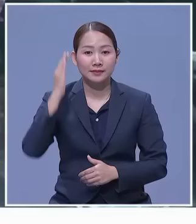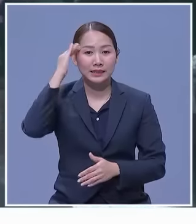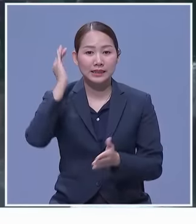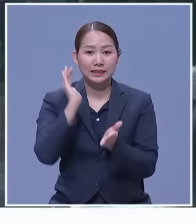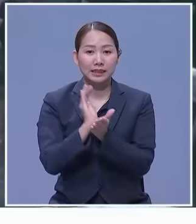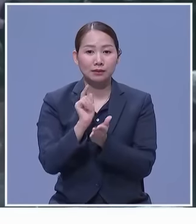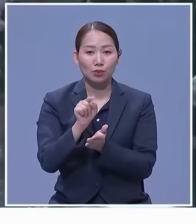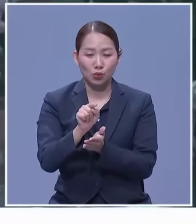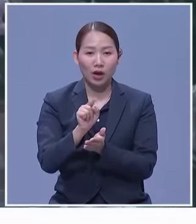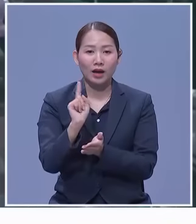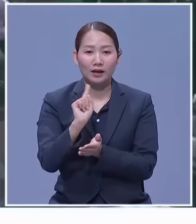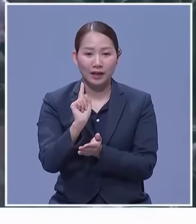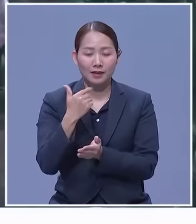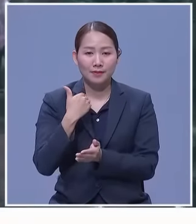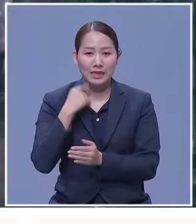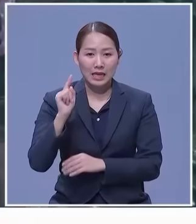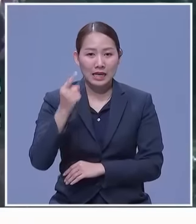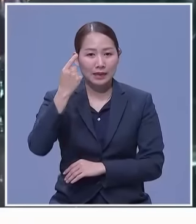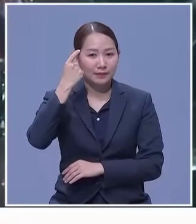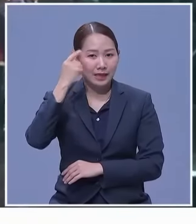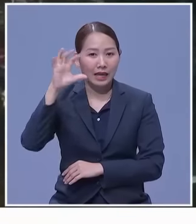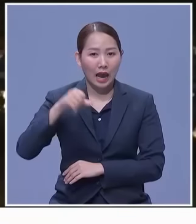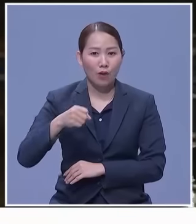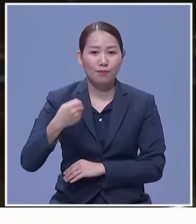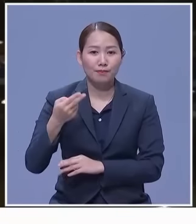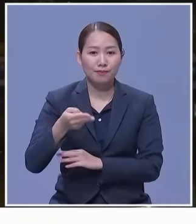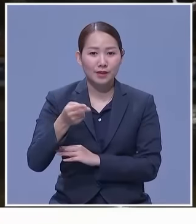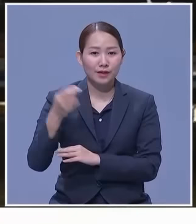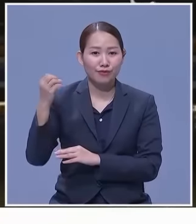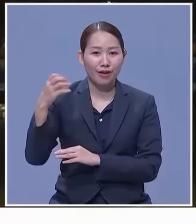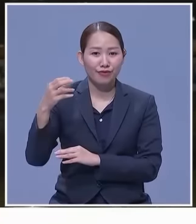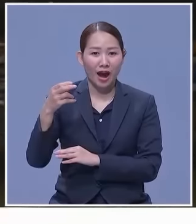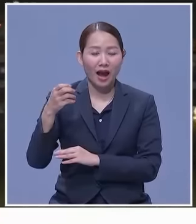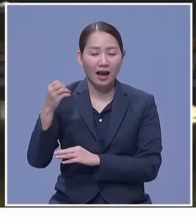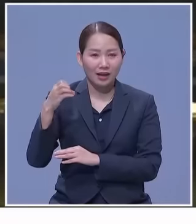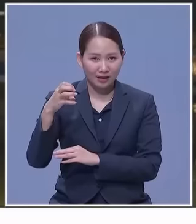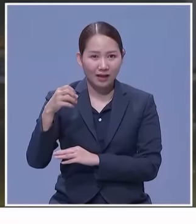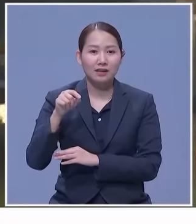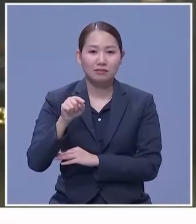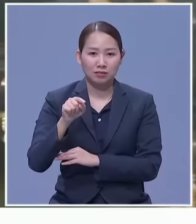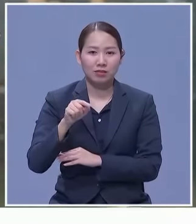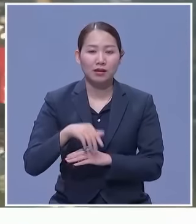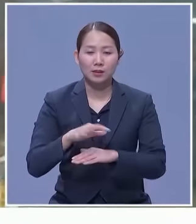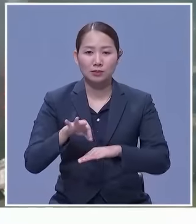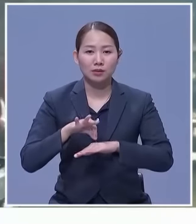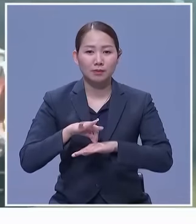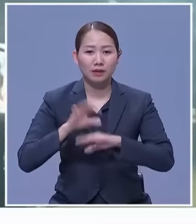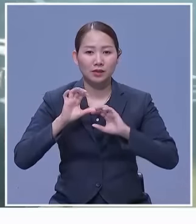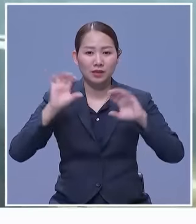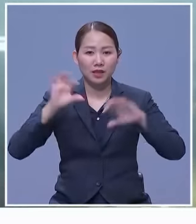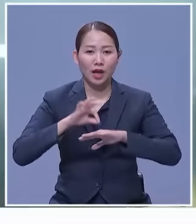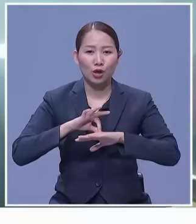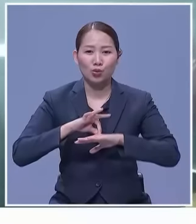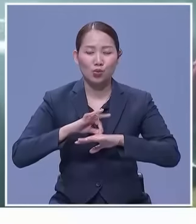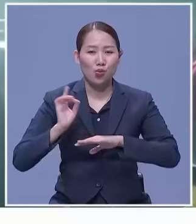านเพื่อลดความสูญเสียของผู้ปฏิบัติงานครับ ตลอดระยะเวลารับราชการของท่านนะครับท่านได้ให้ความสำคัญต่องาน